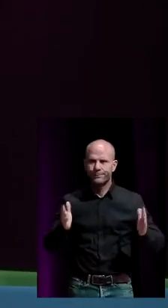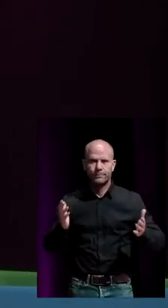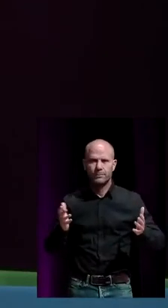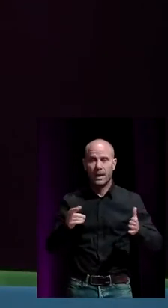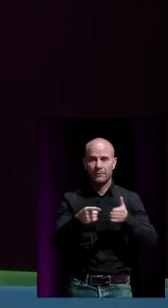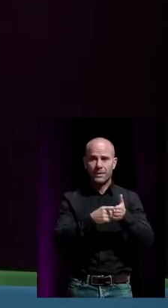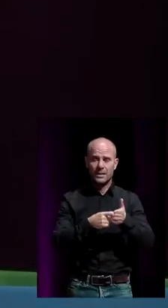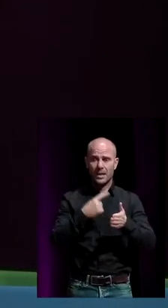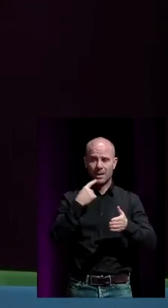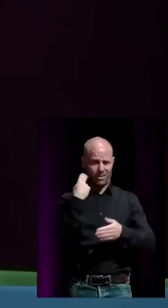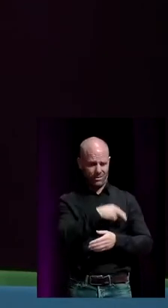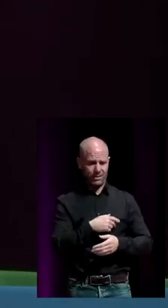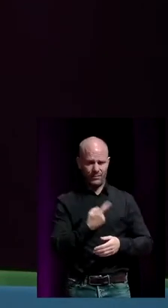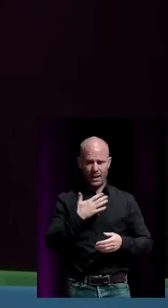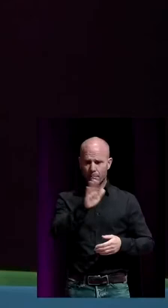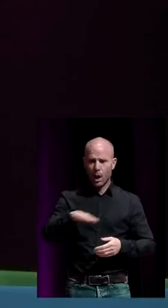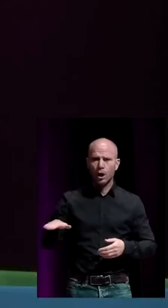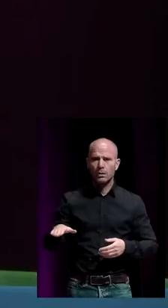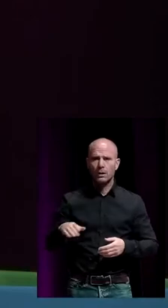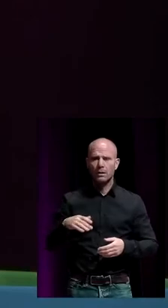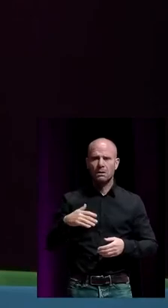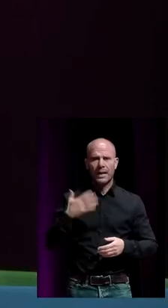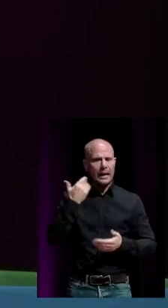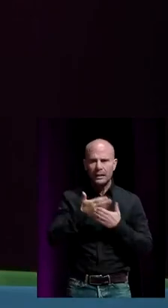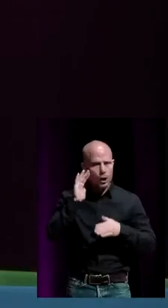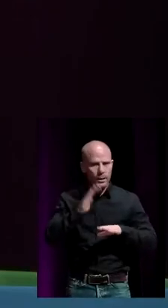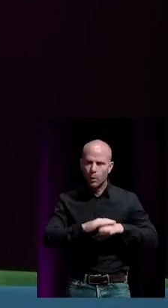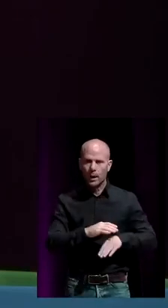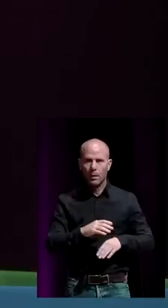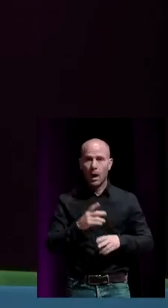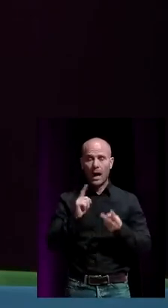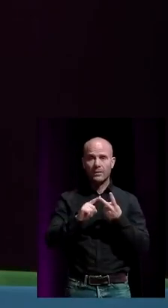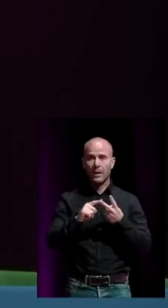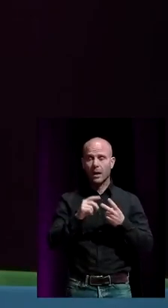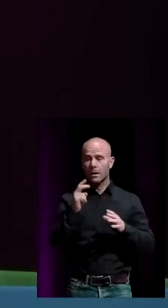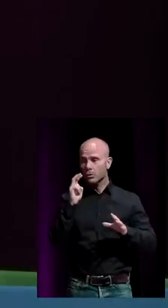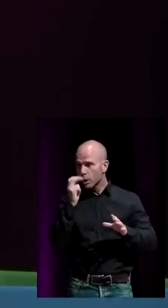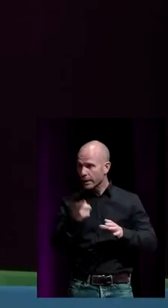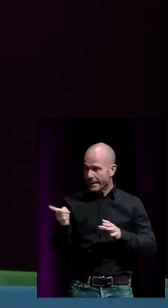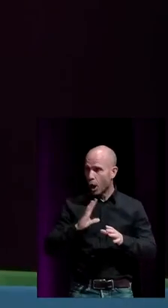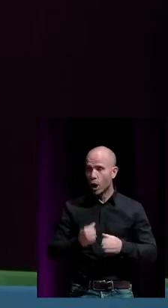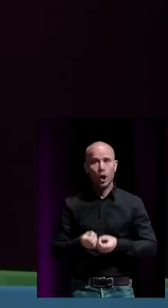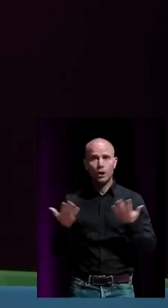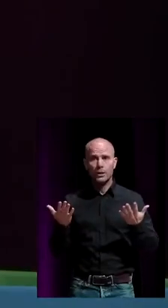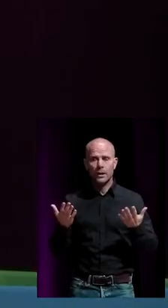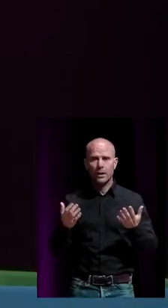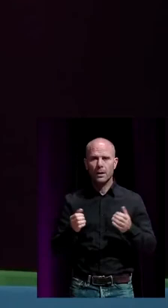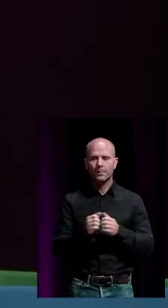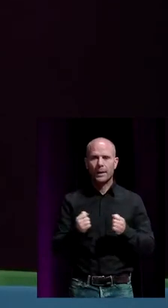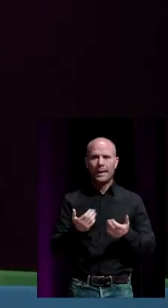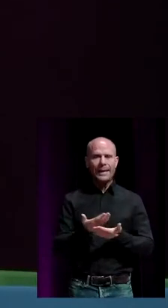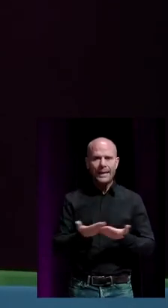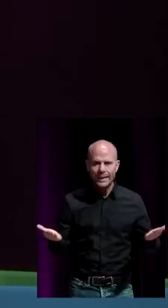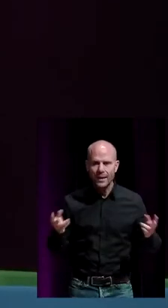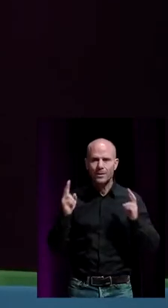vissa avfärdar oss bara för att vi är barn. Och andra söker sig till oss för lösningarna. Men att det är ingen som